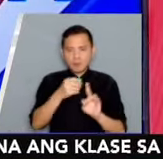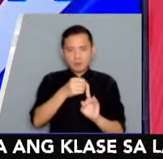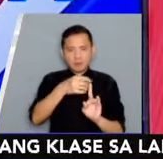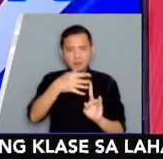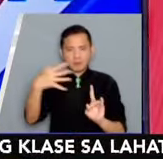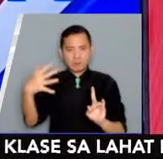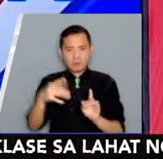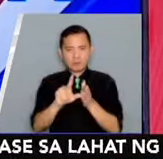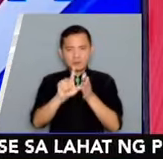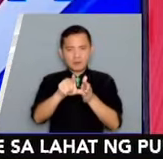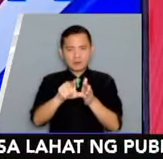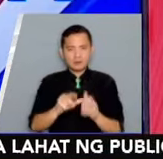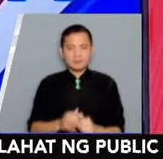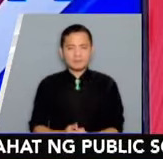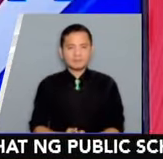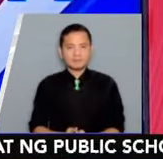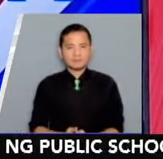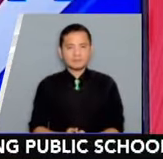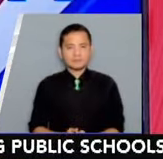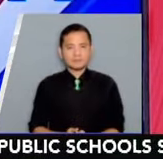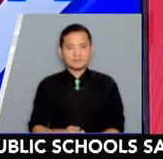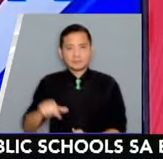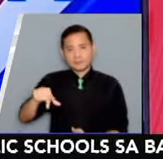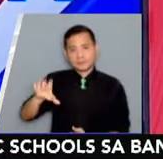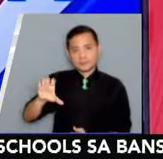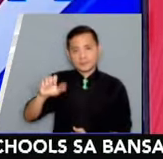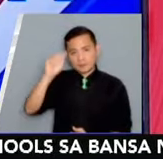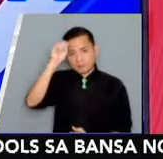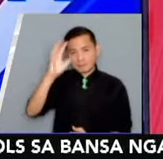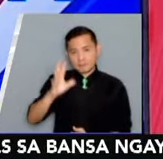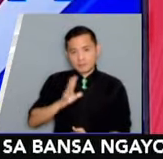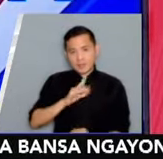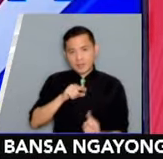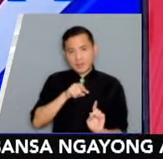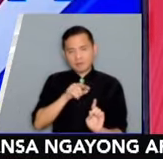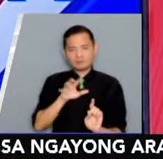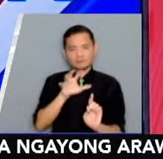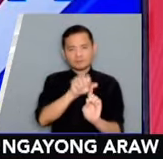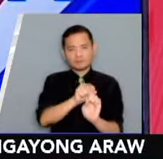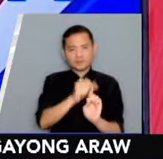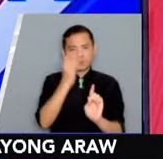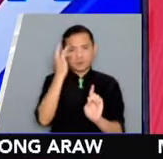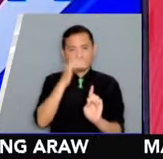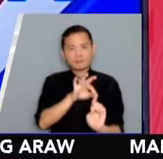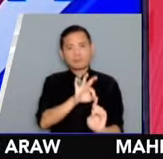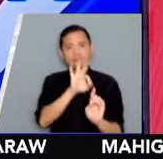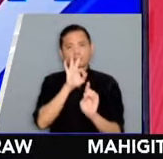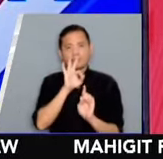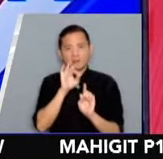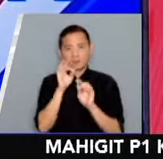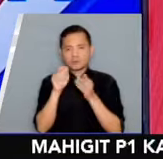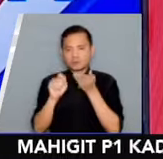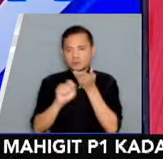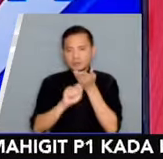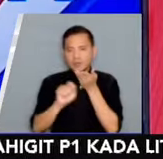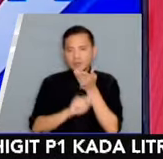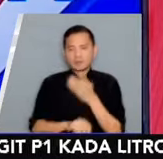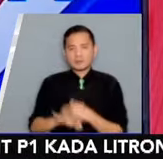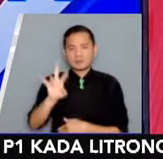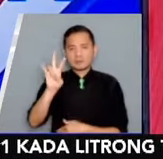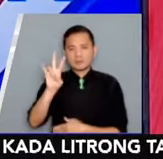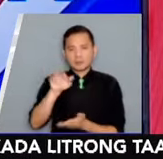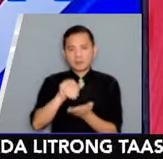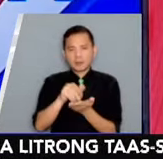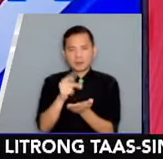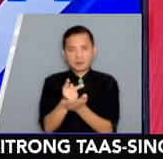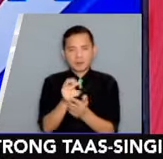Arestado ang isang lalaki sa Quezon City matapos makuhanan ng droga na nagkakahalaga ng halos 7,000 piso. Nabiso ang droga matapos ipagyabang daw